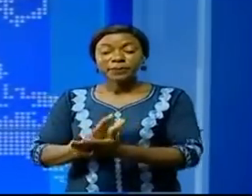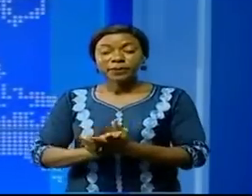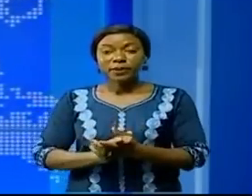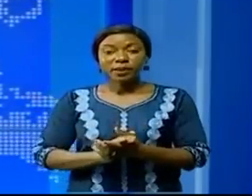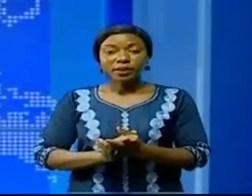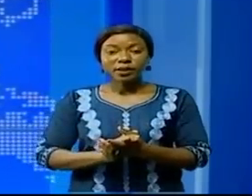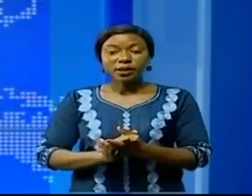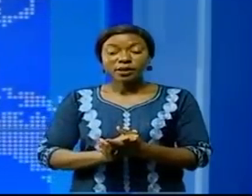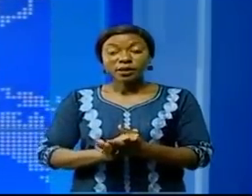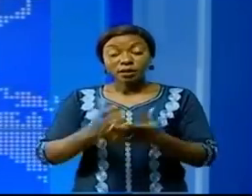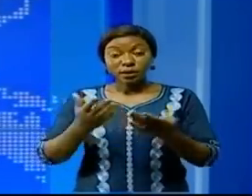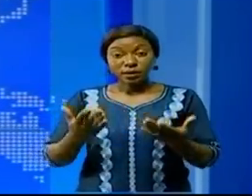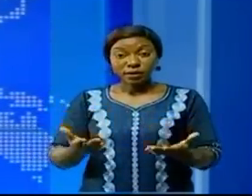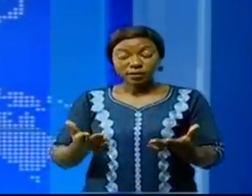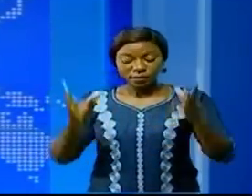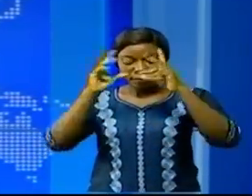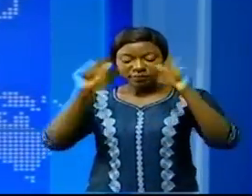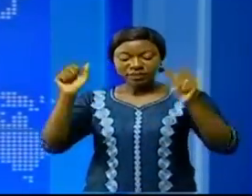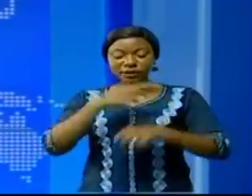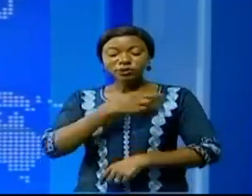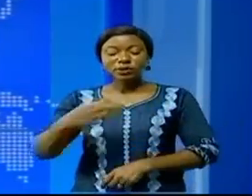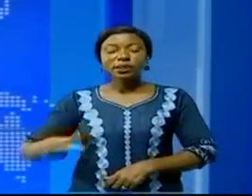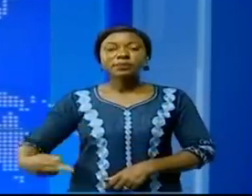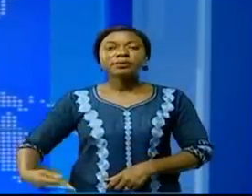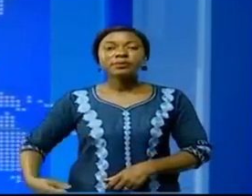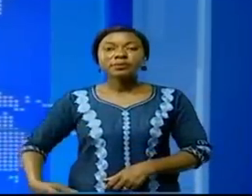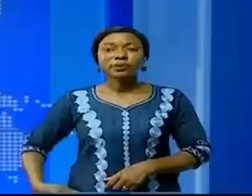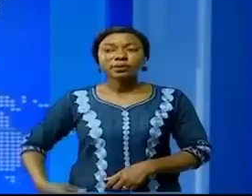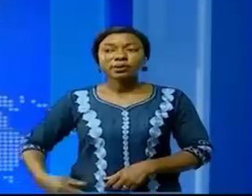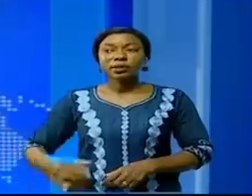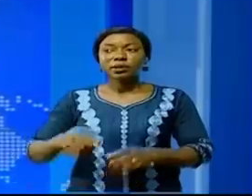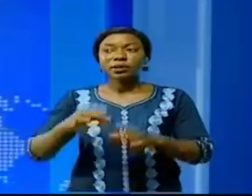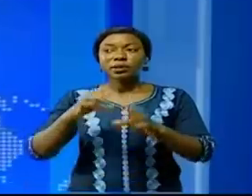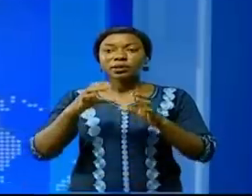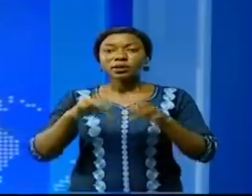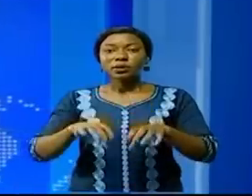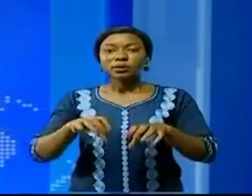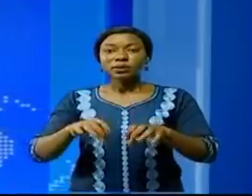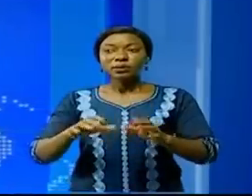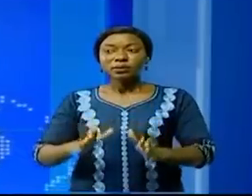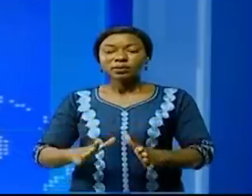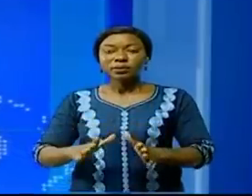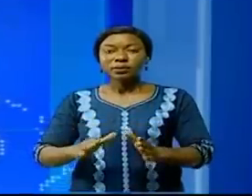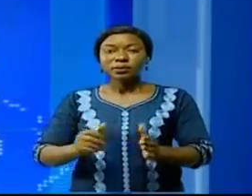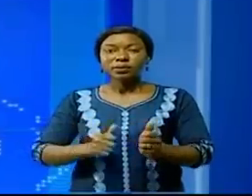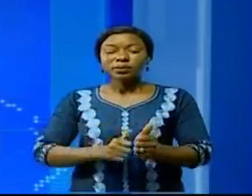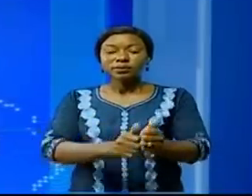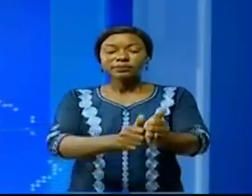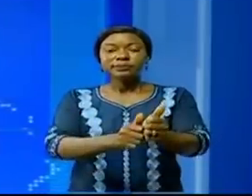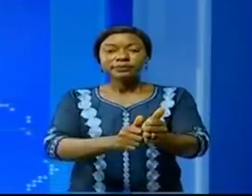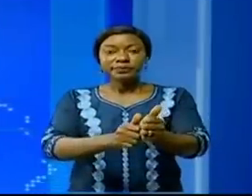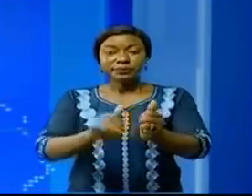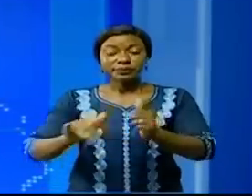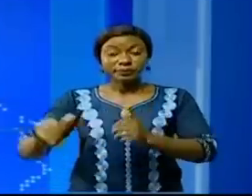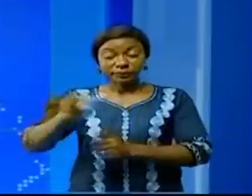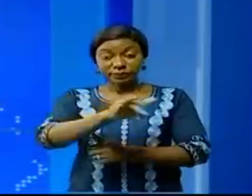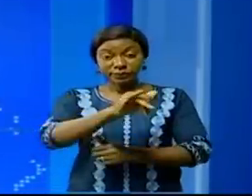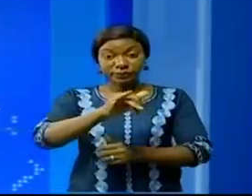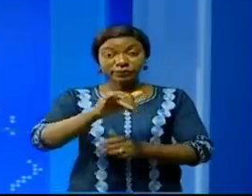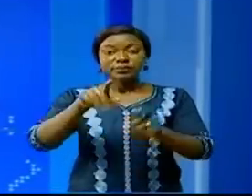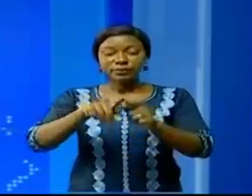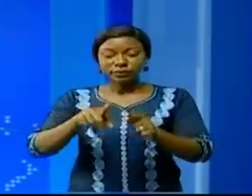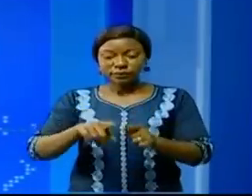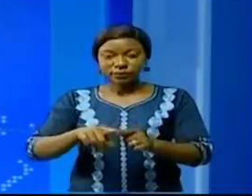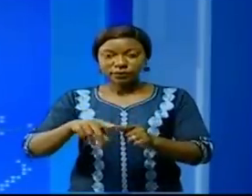Direction la présidence de la République, Congo Airways, la compagnie d'aviation congolaise doit assurer